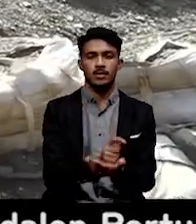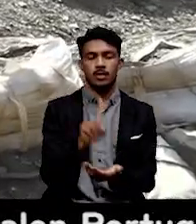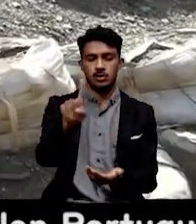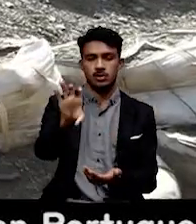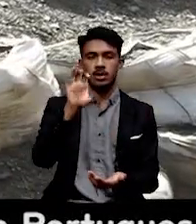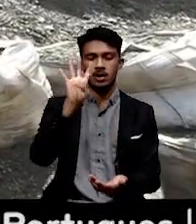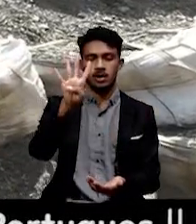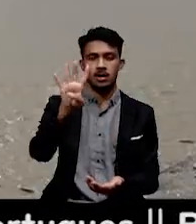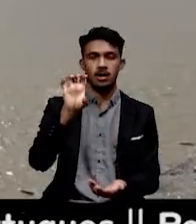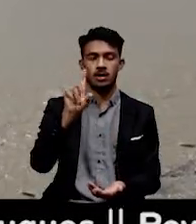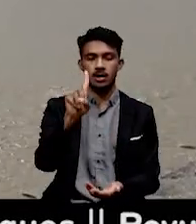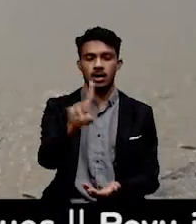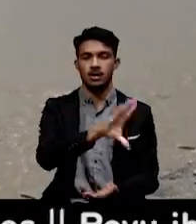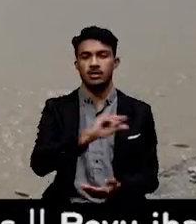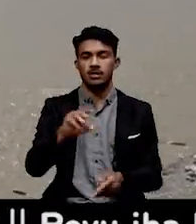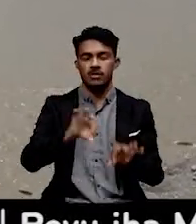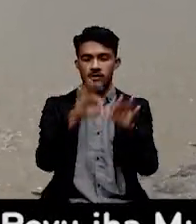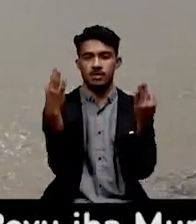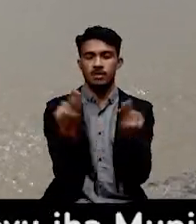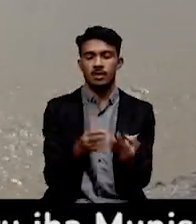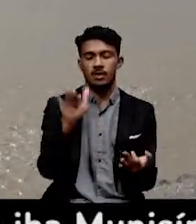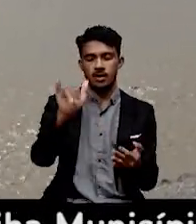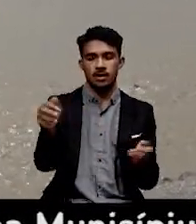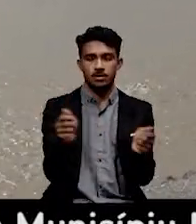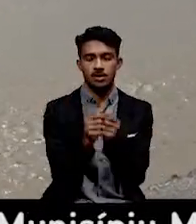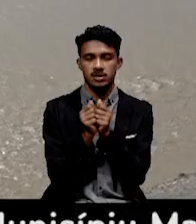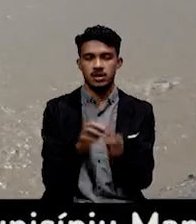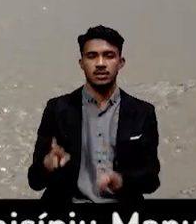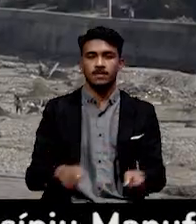ia famili umakai ngwalu nulu mak hela besi ke mota nini.